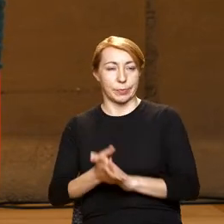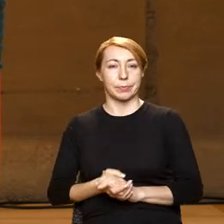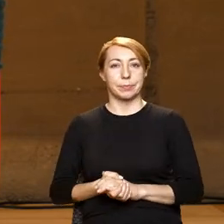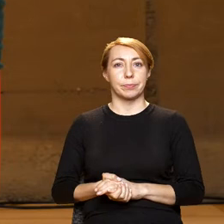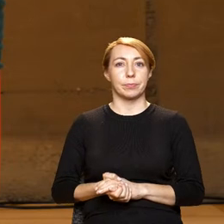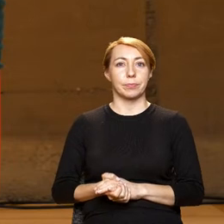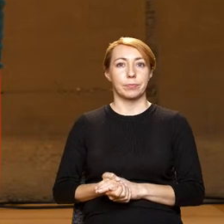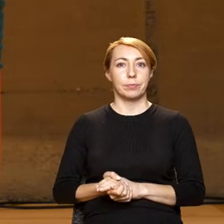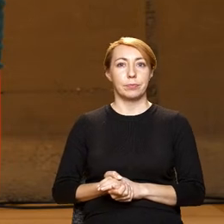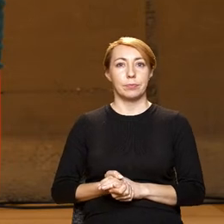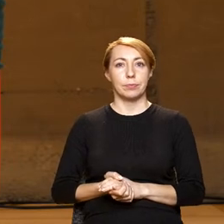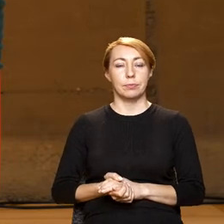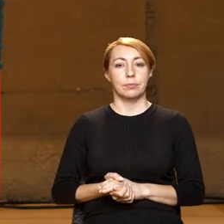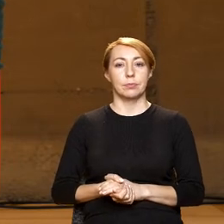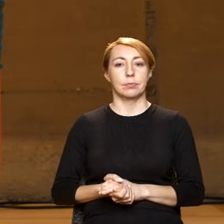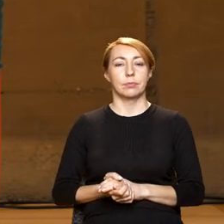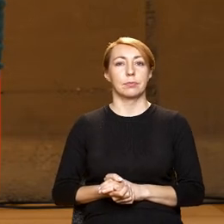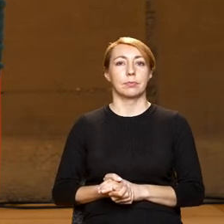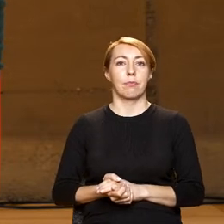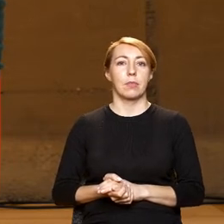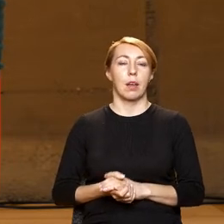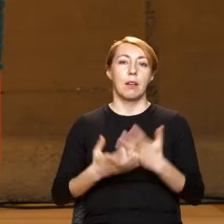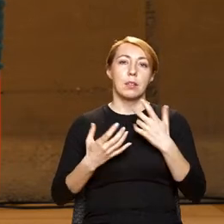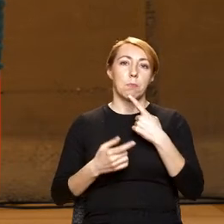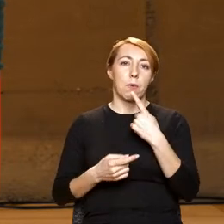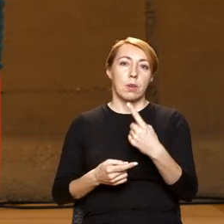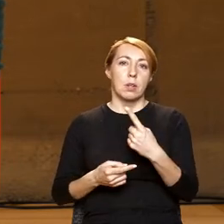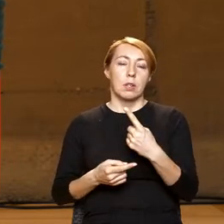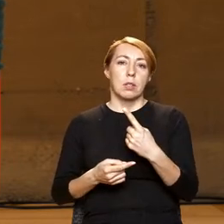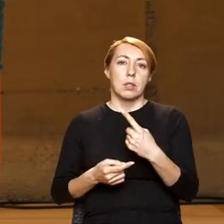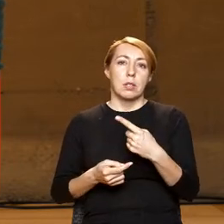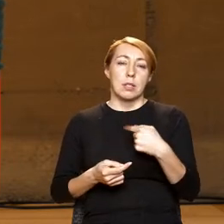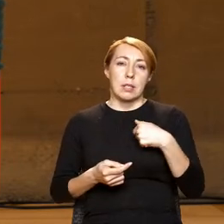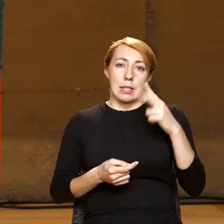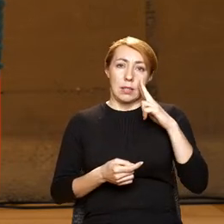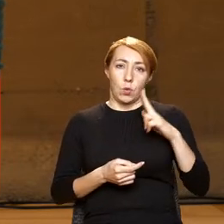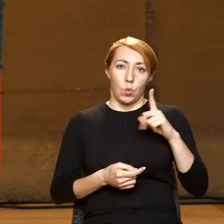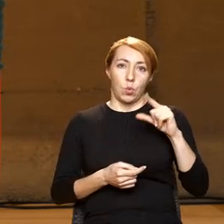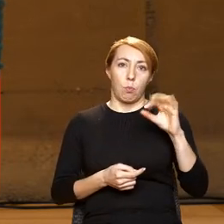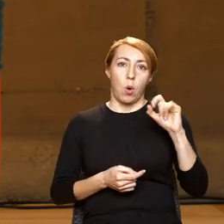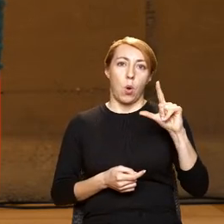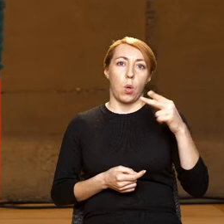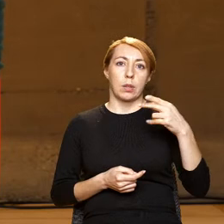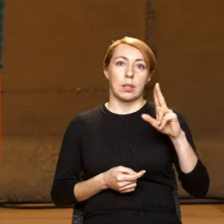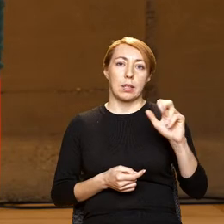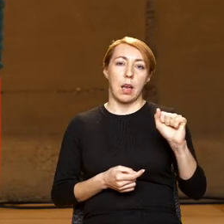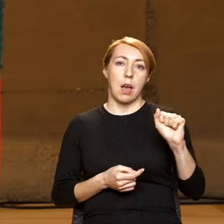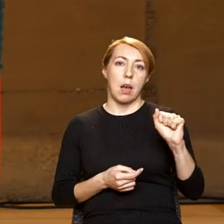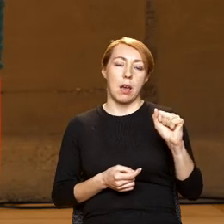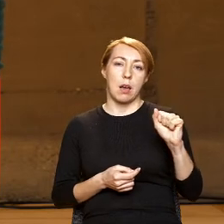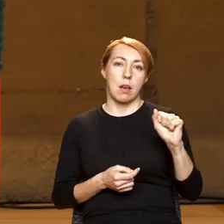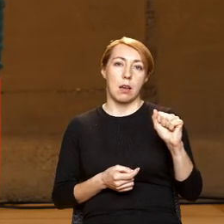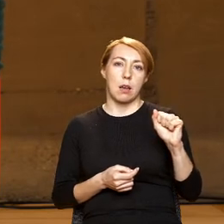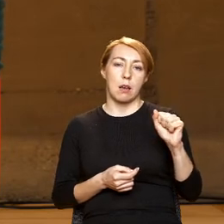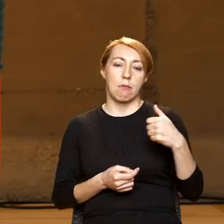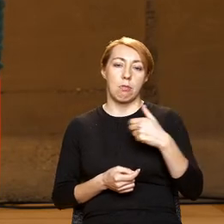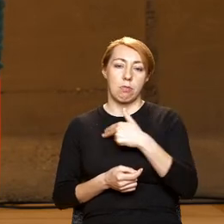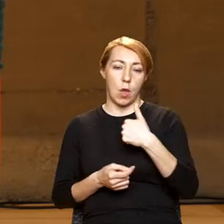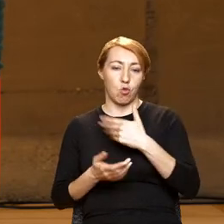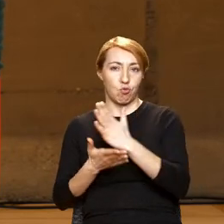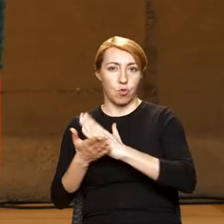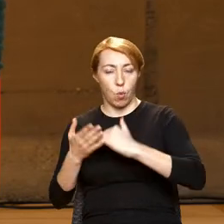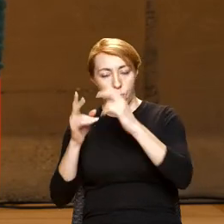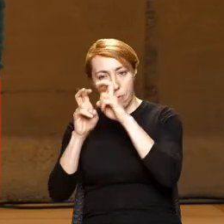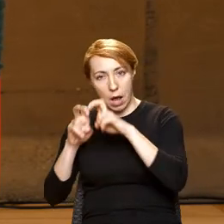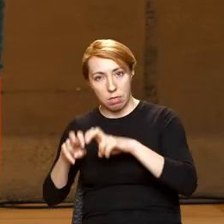Chciałam powiedzieć, że my zawsze właśnie w Bolonice, w naszym dziale